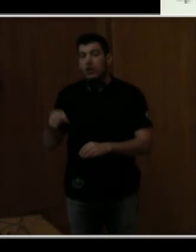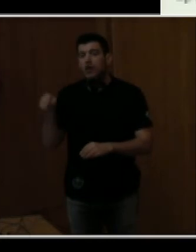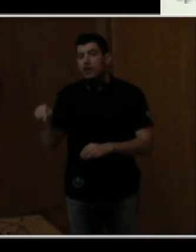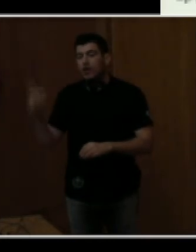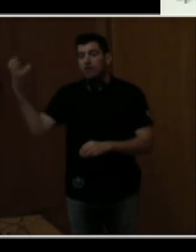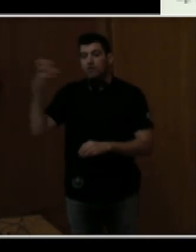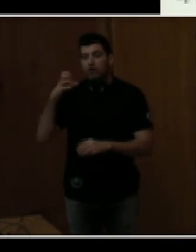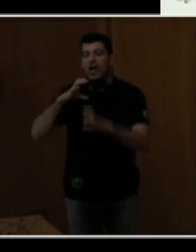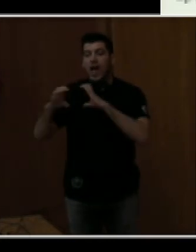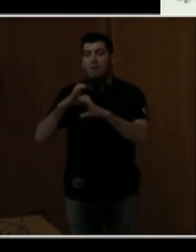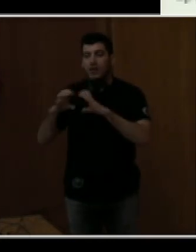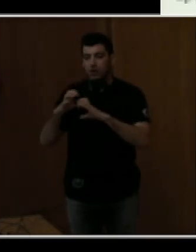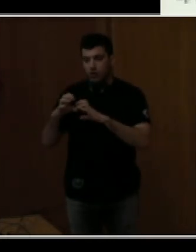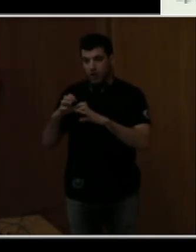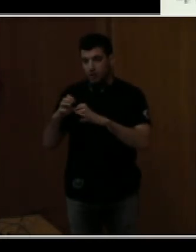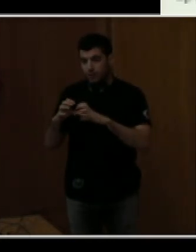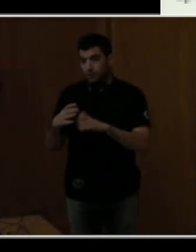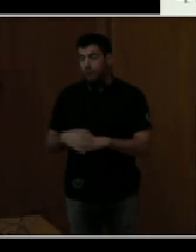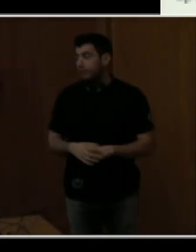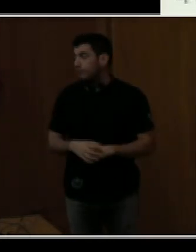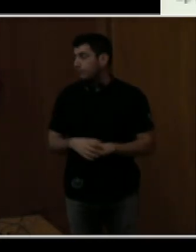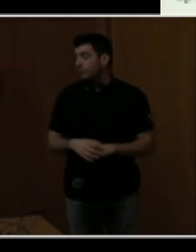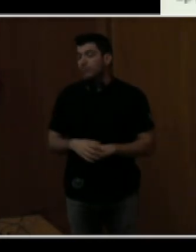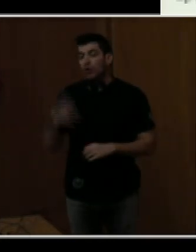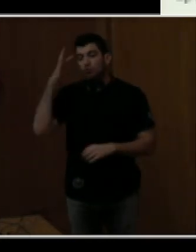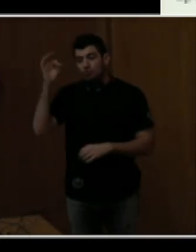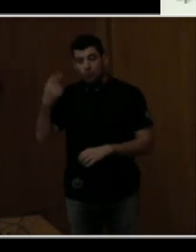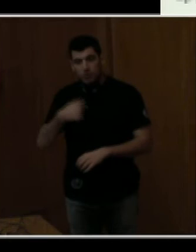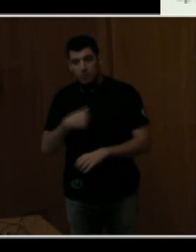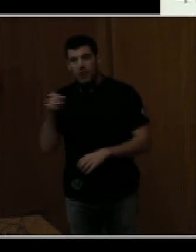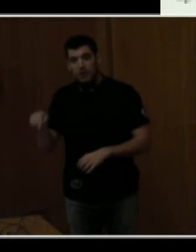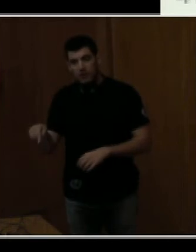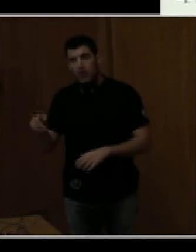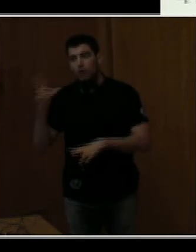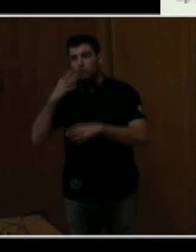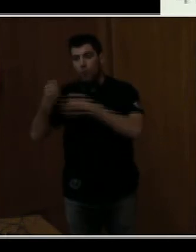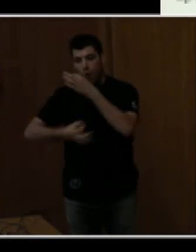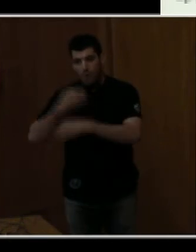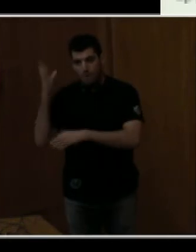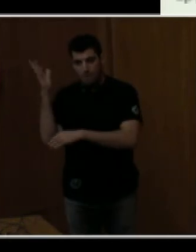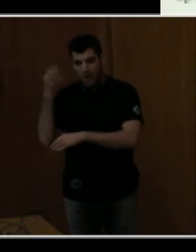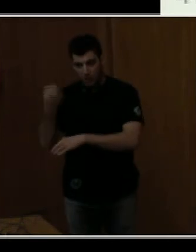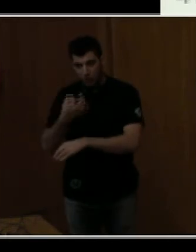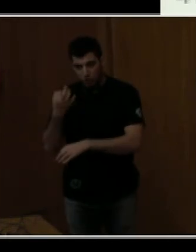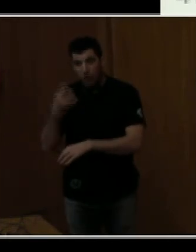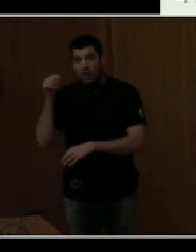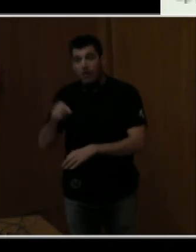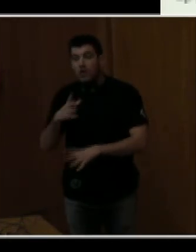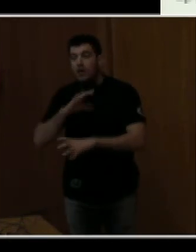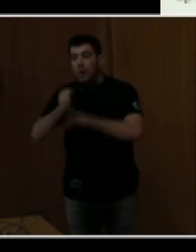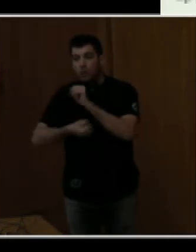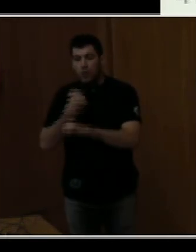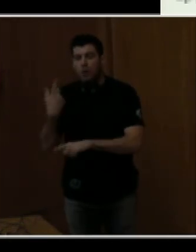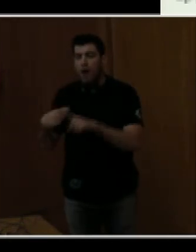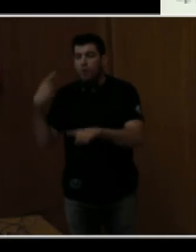τηλεπικοινωνίας. Στόχος και δικός μου και των ομιλητών της ενότητας είναι να προσπαθήσουν με ένα απλό τρόπο να